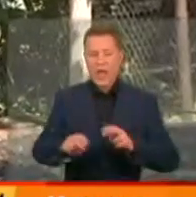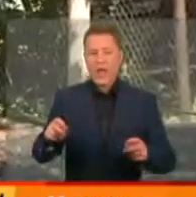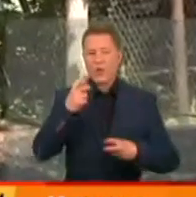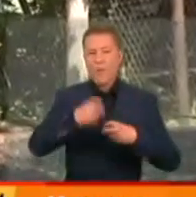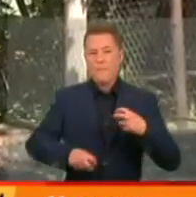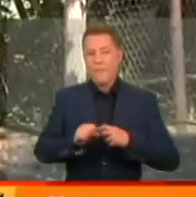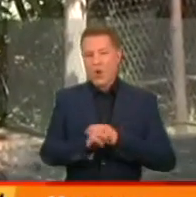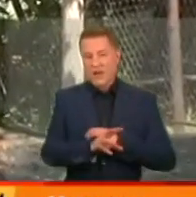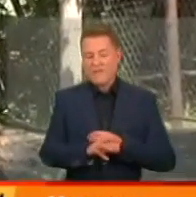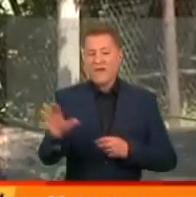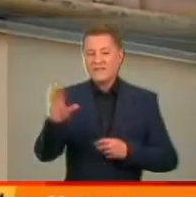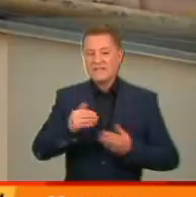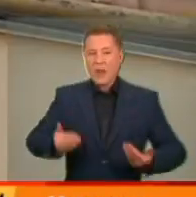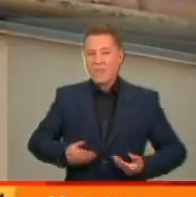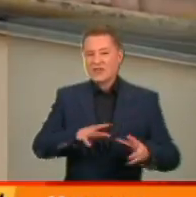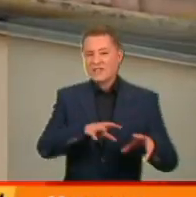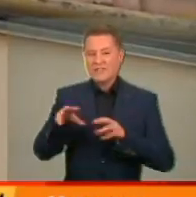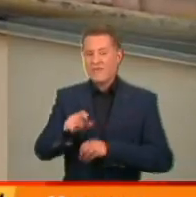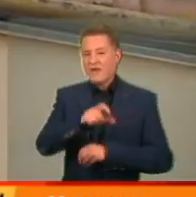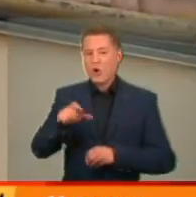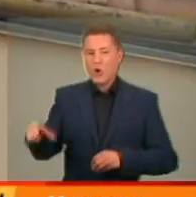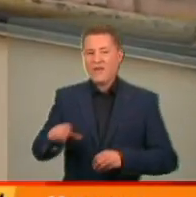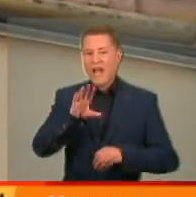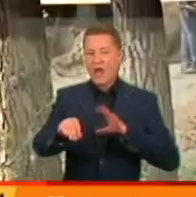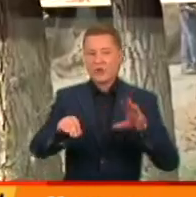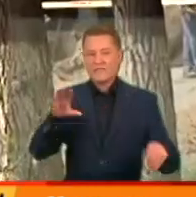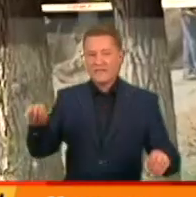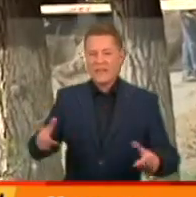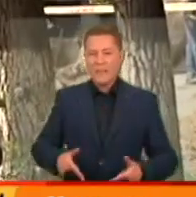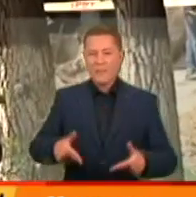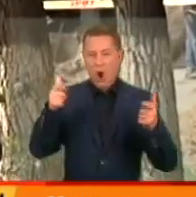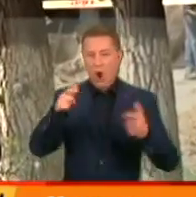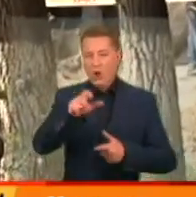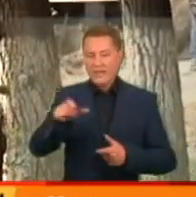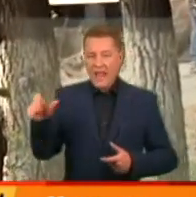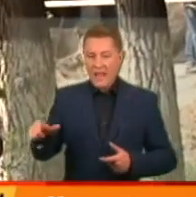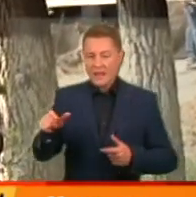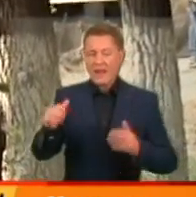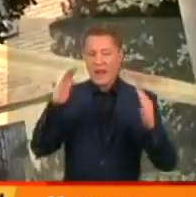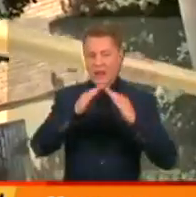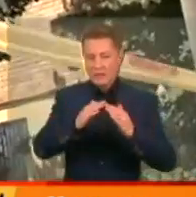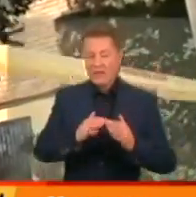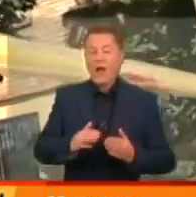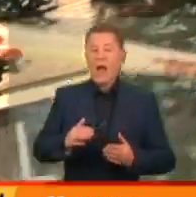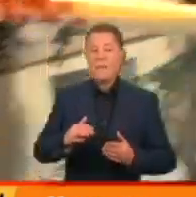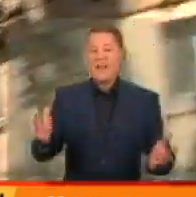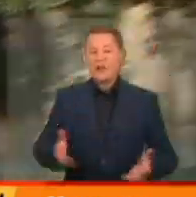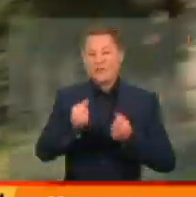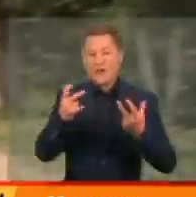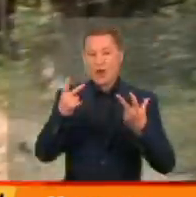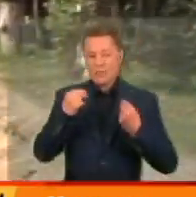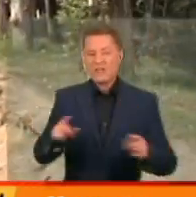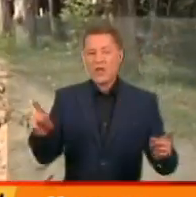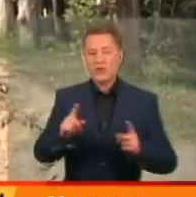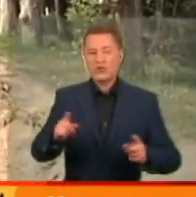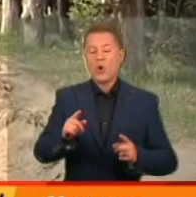Усіх мешканців будинку евакуювали. Людей вже розселили по готелях. Але рятувальники обіцяють, щойно буде можна,